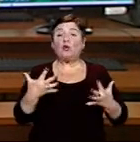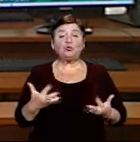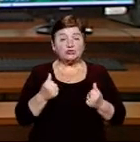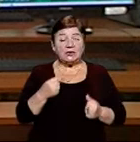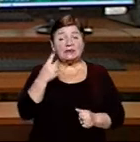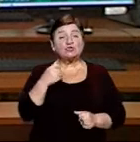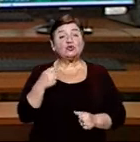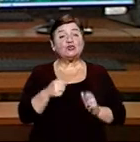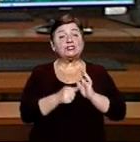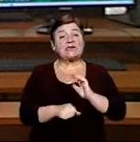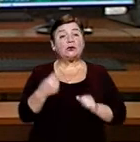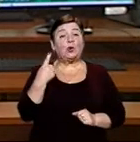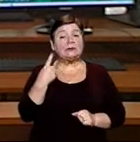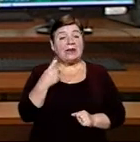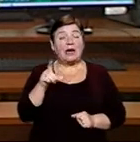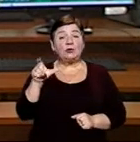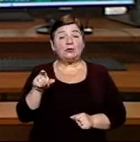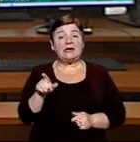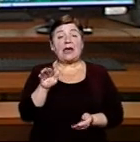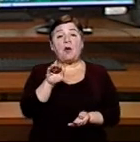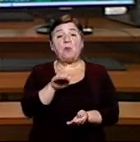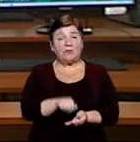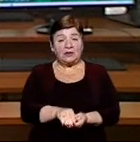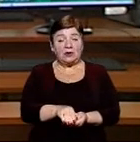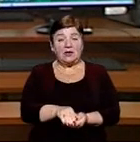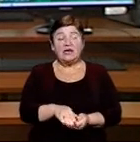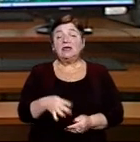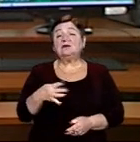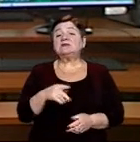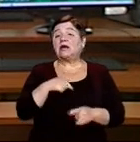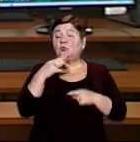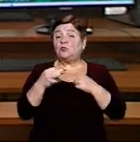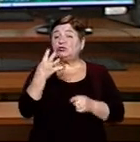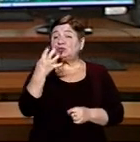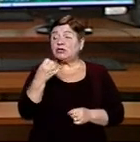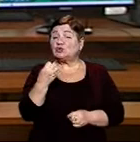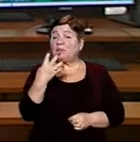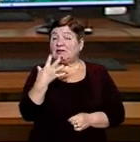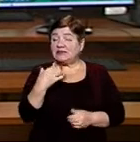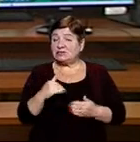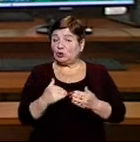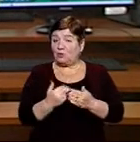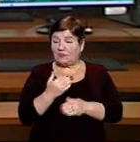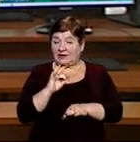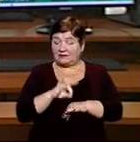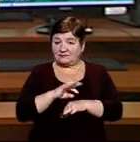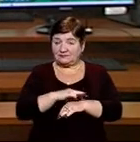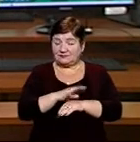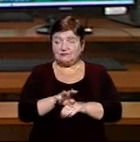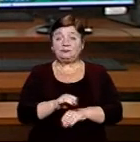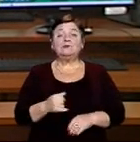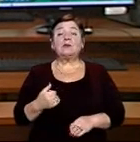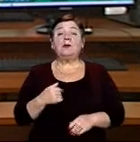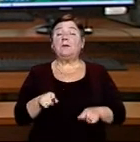одужали, 161 людина померла. За добу виявили 415 нових інфікованих. Першу